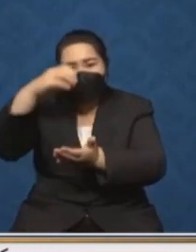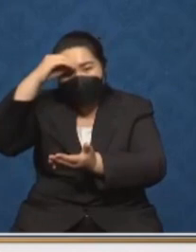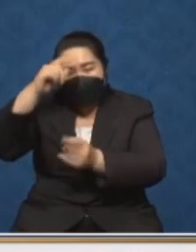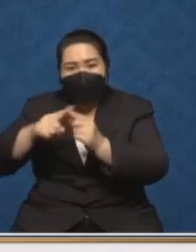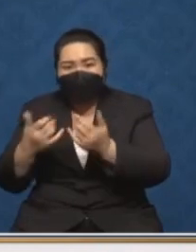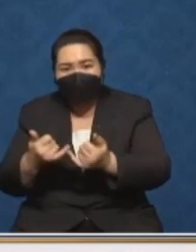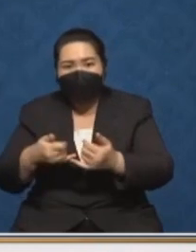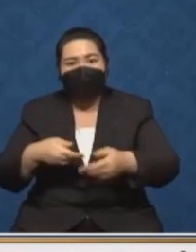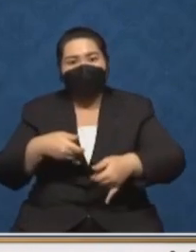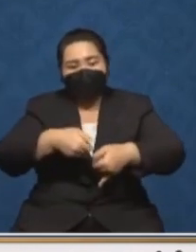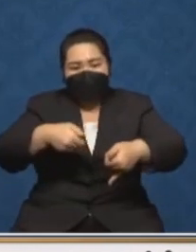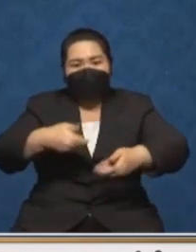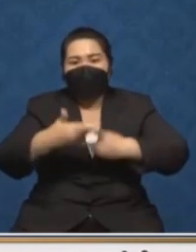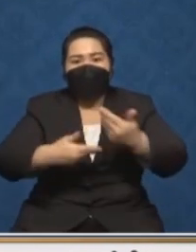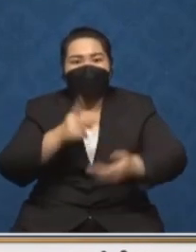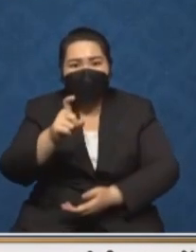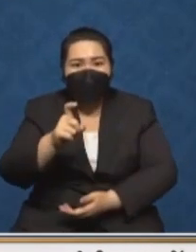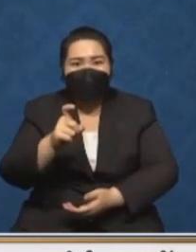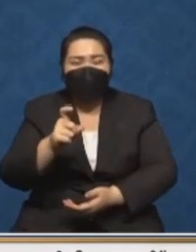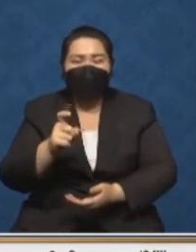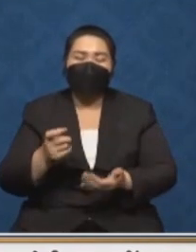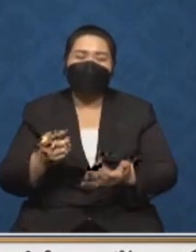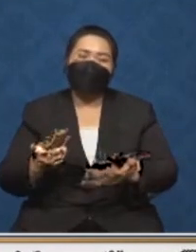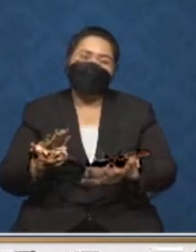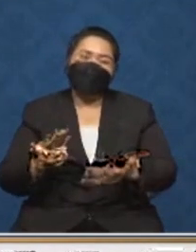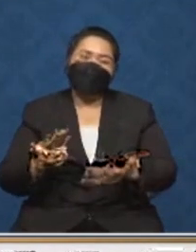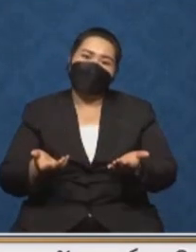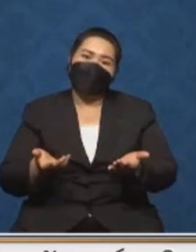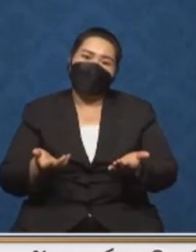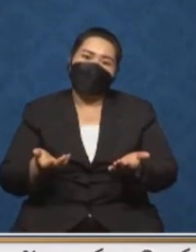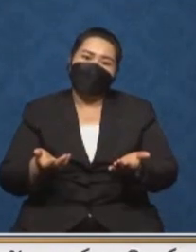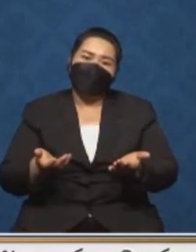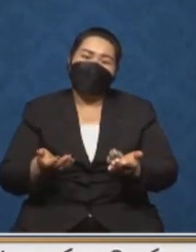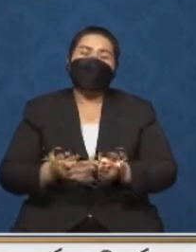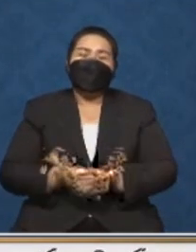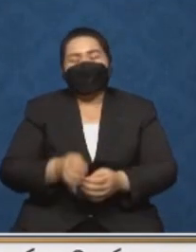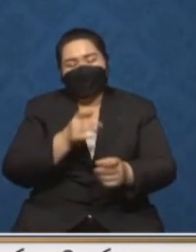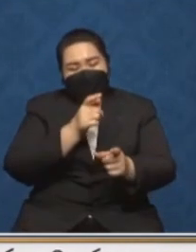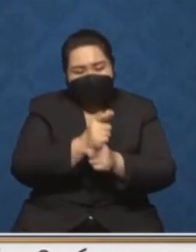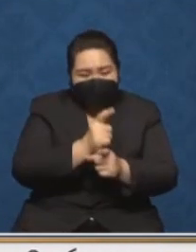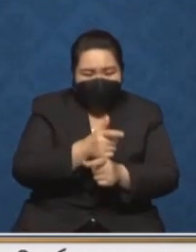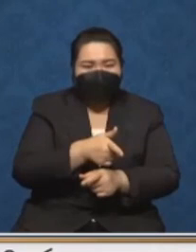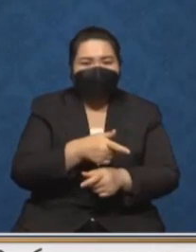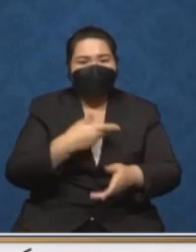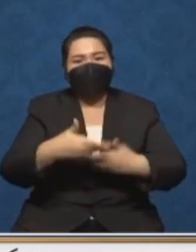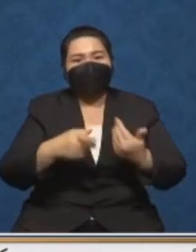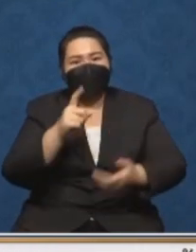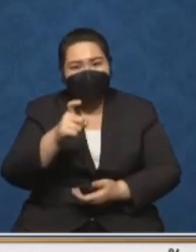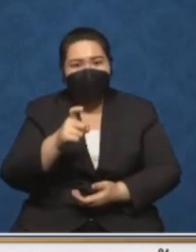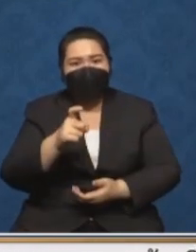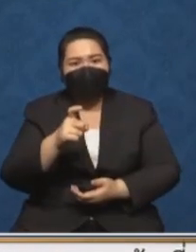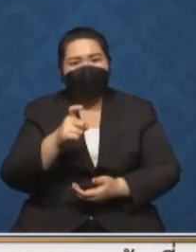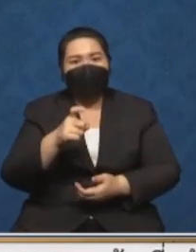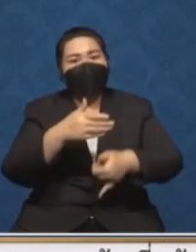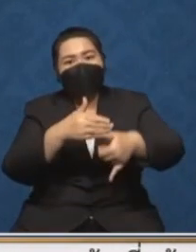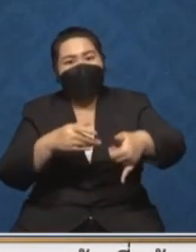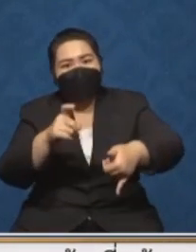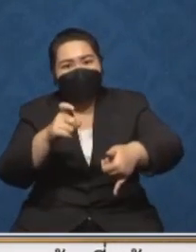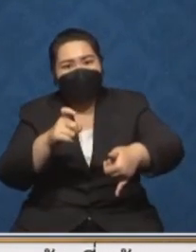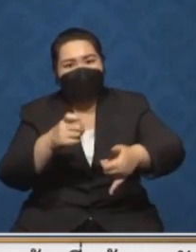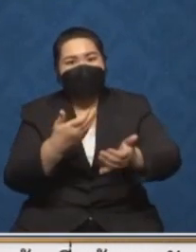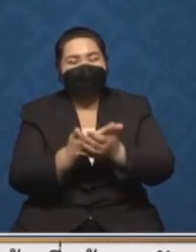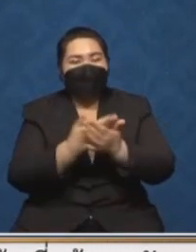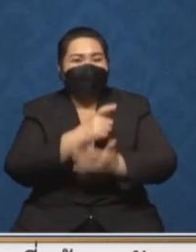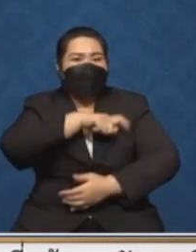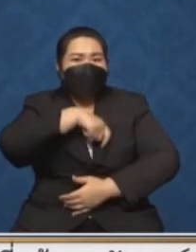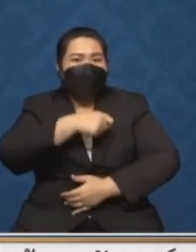ไมออก scrumไปไมออกแล้ ขุณแล้วขายไปได้ไม่ได้ลง ต้องเสียเงิขณต่